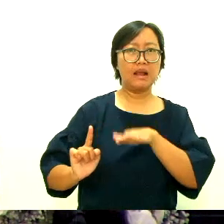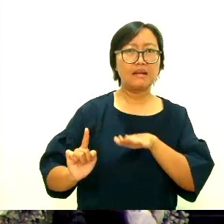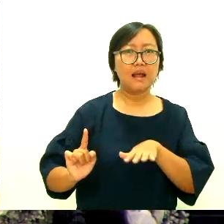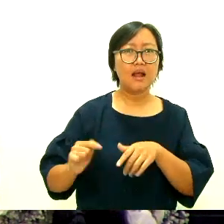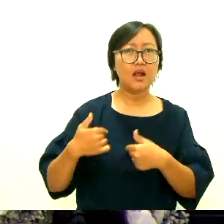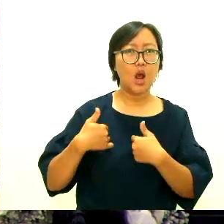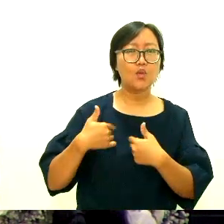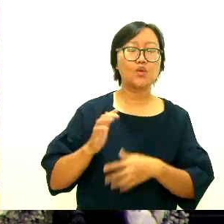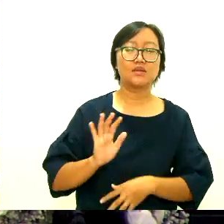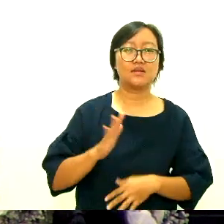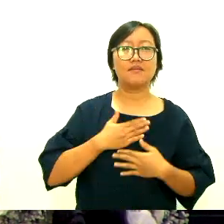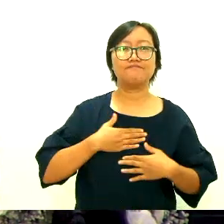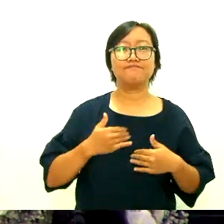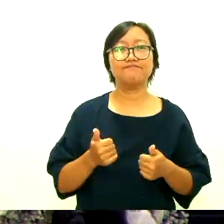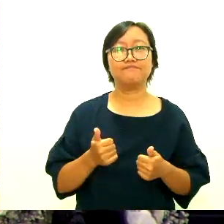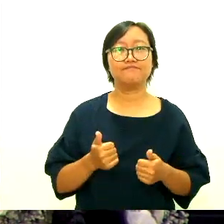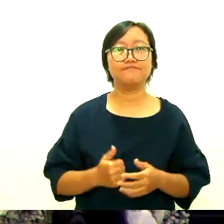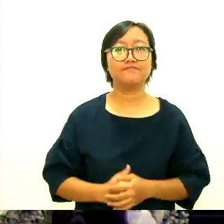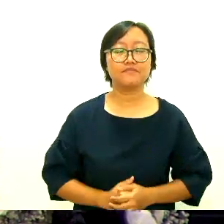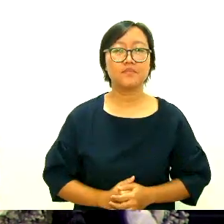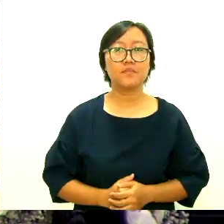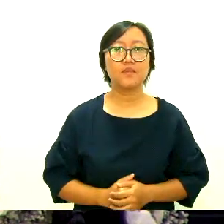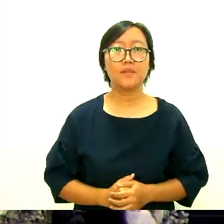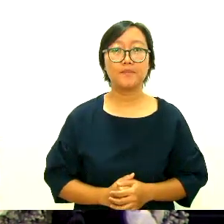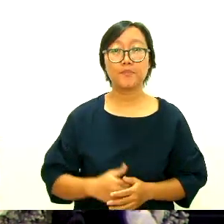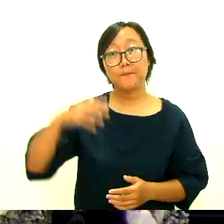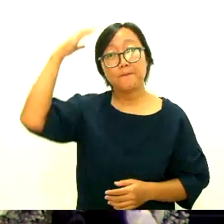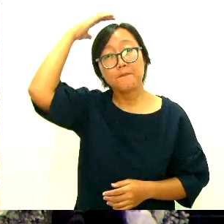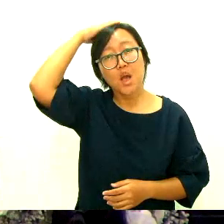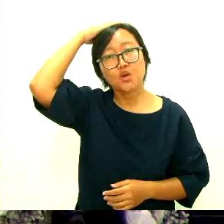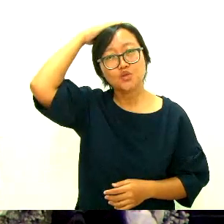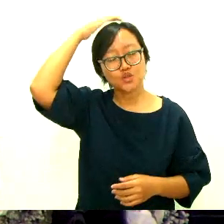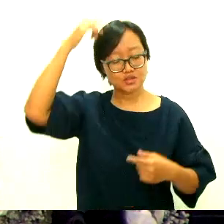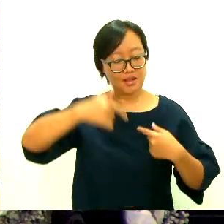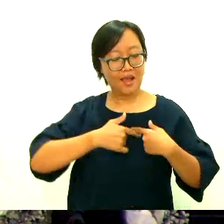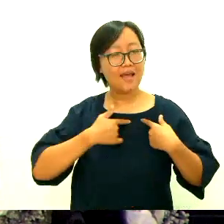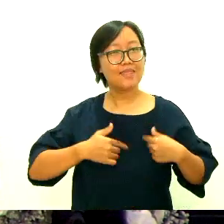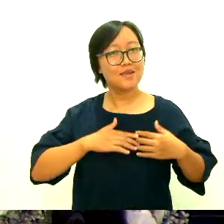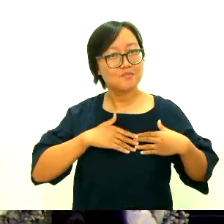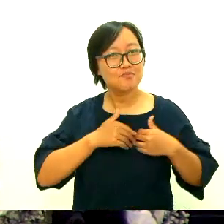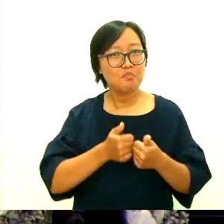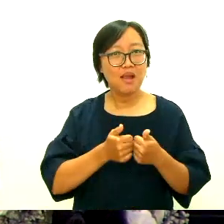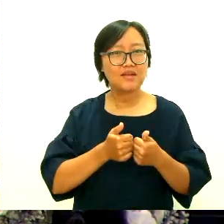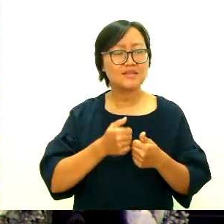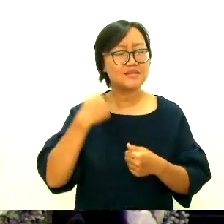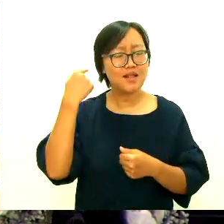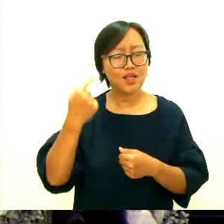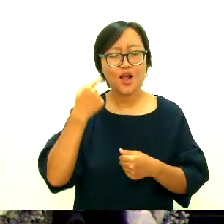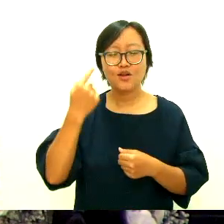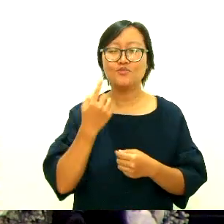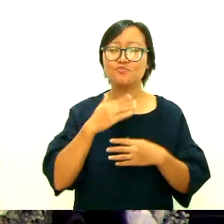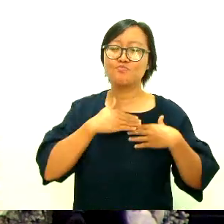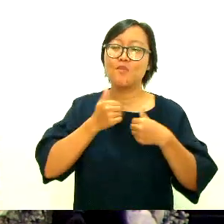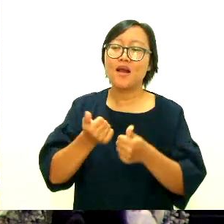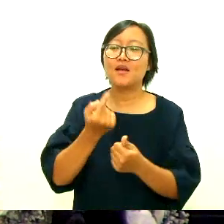yang polos Hai paus yang penuh kerendahan hati selalu bermurah hati kepada siapapun terutama